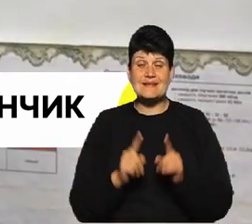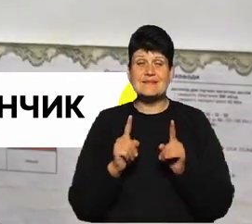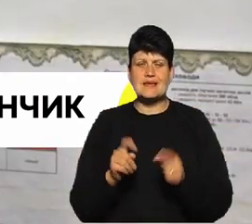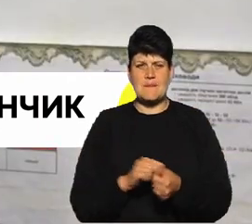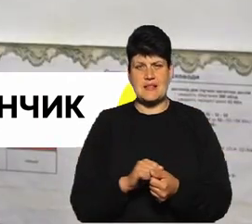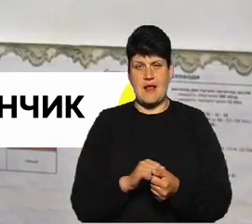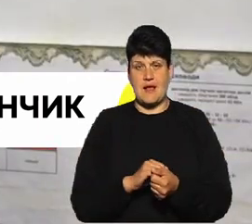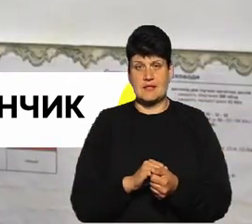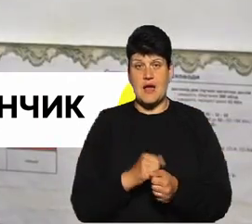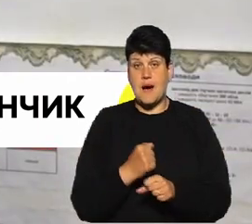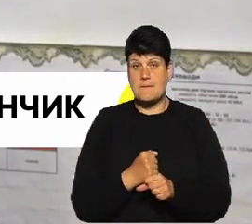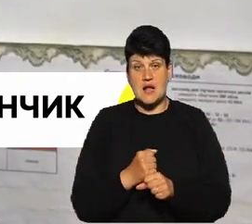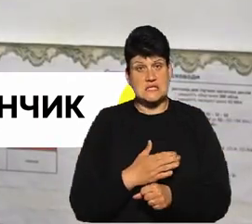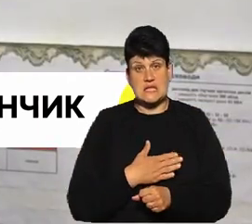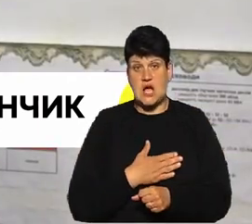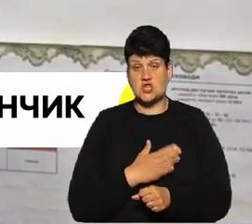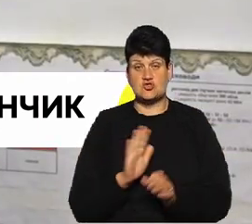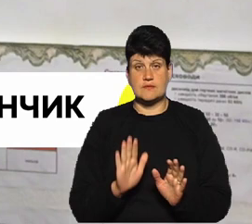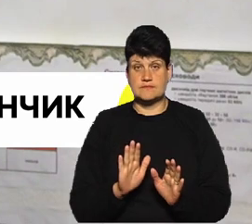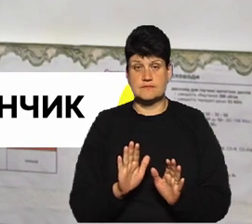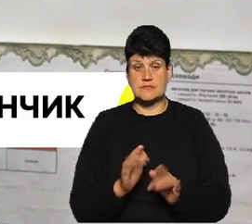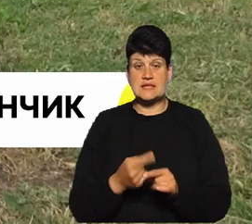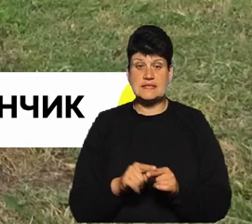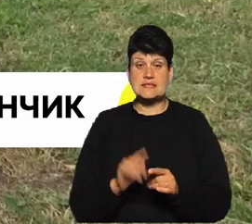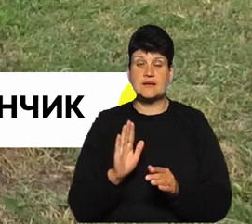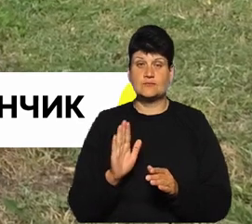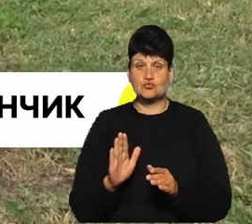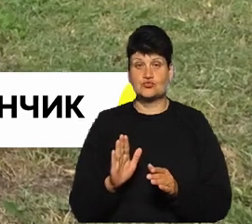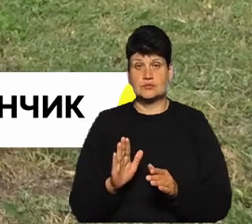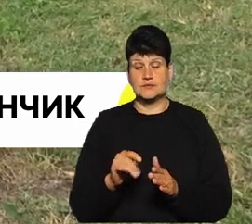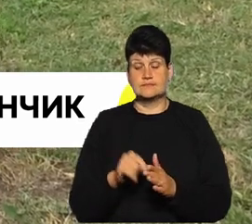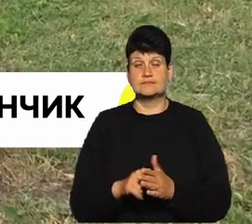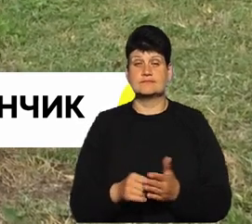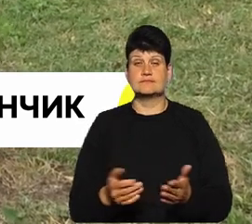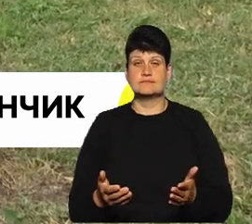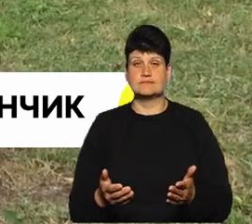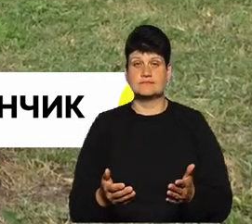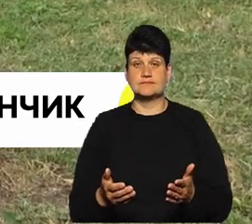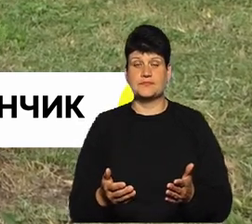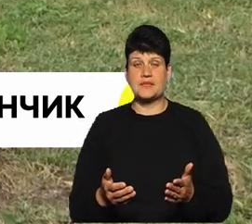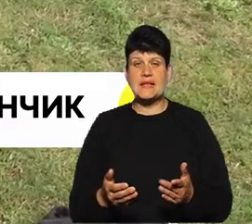А праця наша, ну, це буде як толока. Для роботи людям також